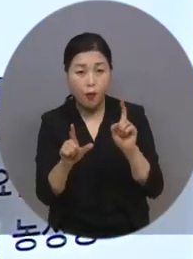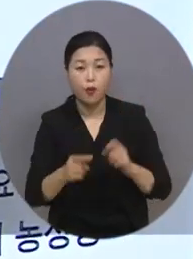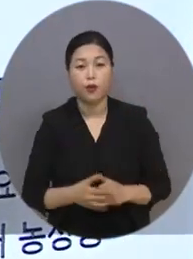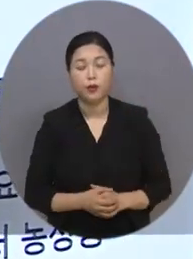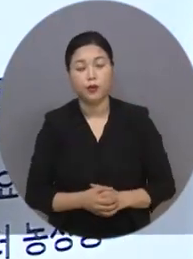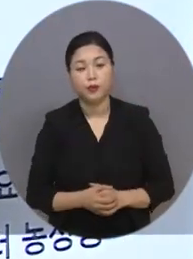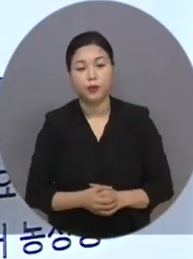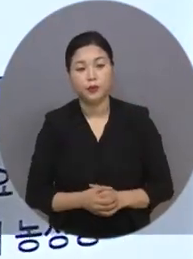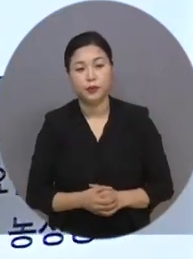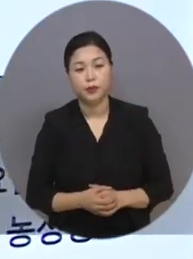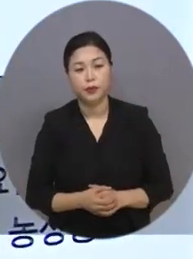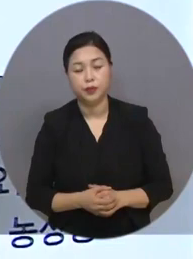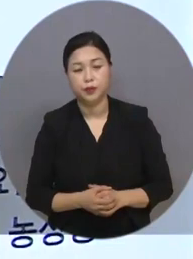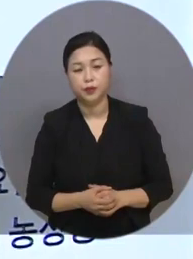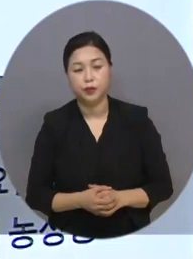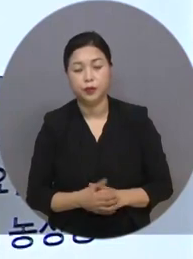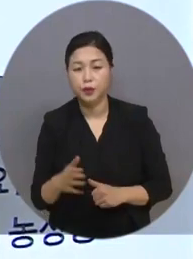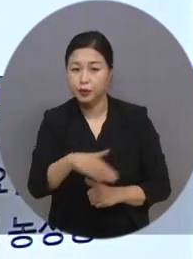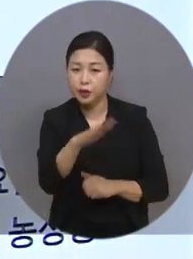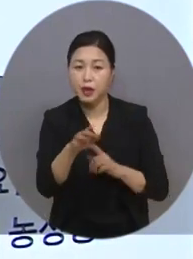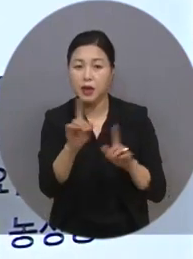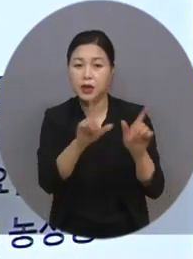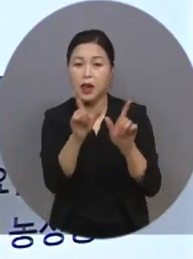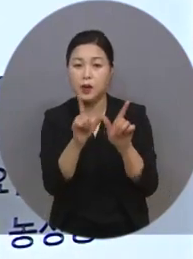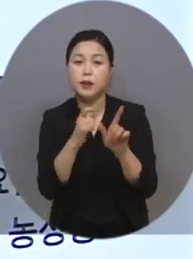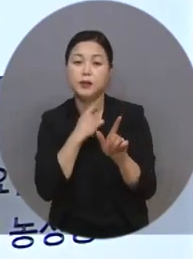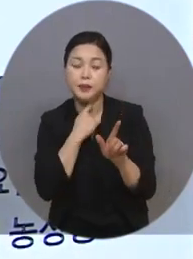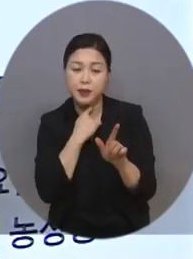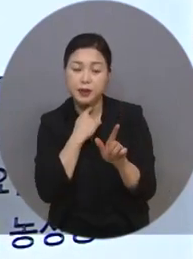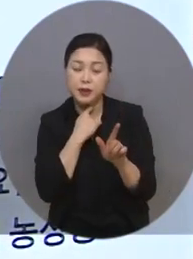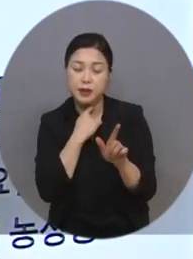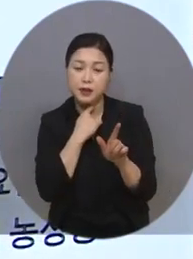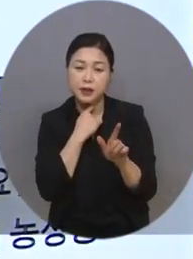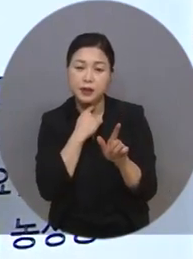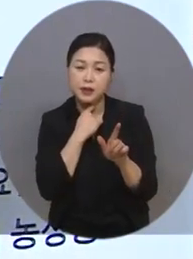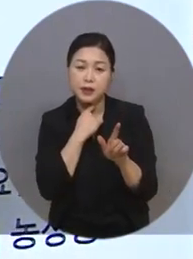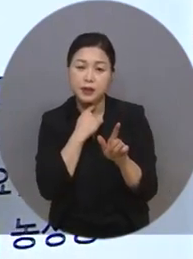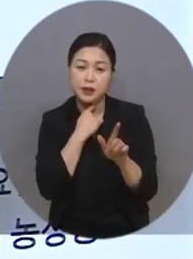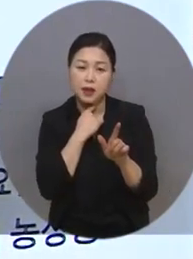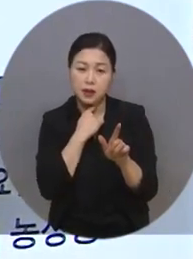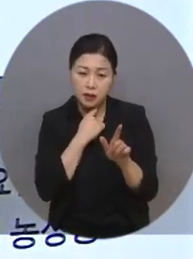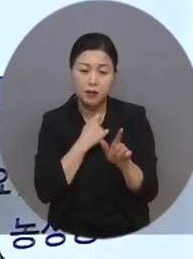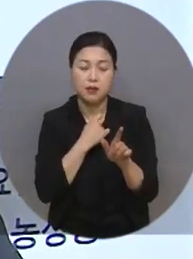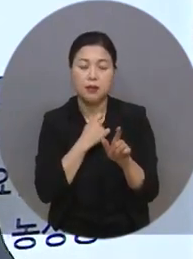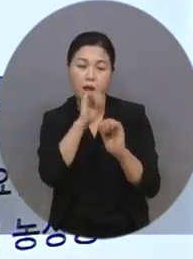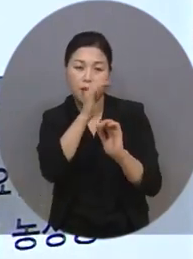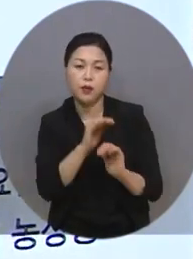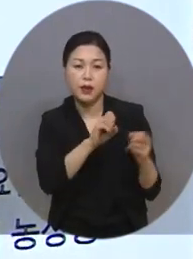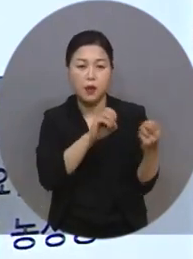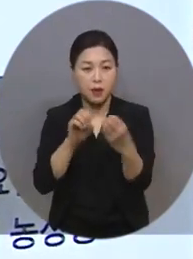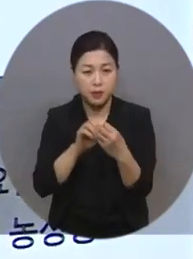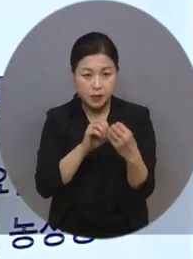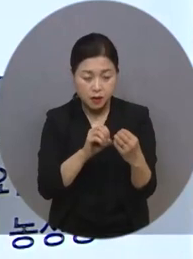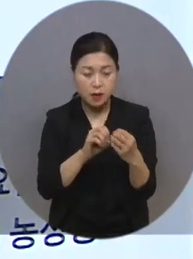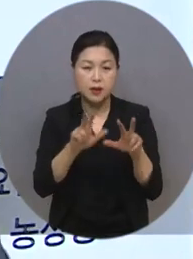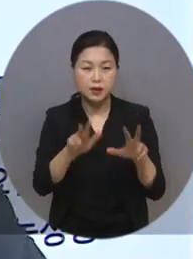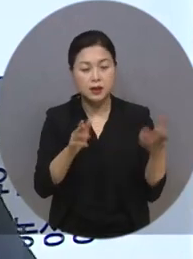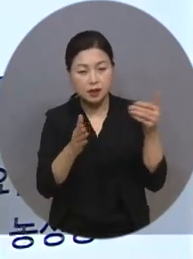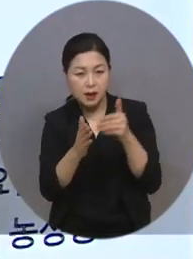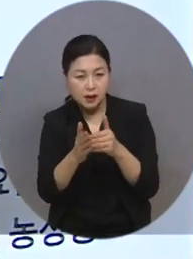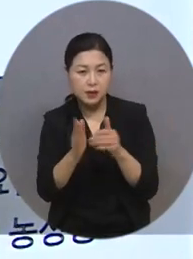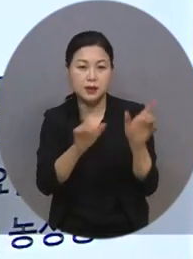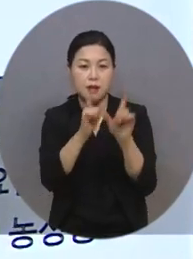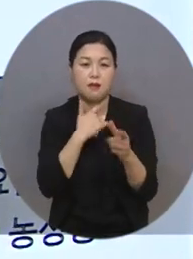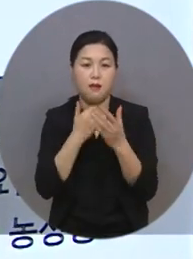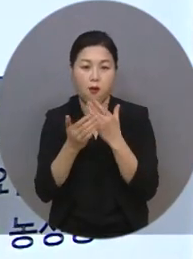우리가 어떤 세상을 살고 싶은지 하는 이야기를 나누면서 그동안 살아온 얘기를 하면서 서로